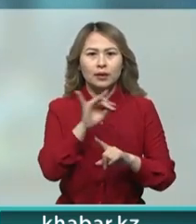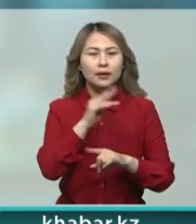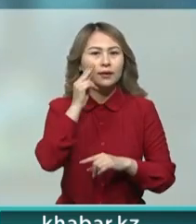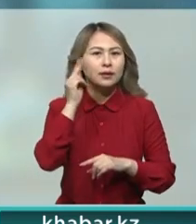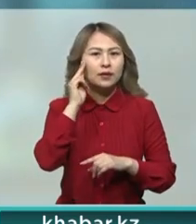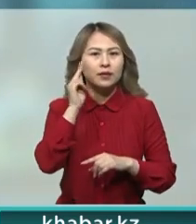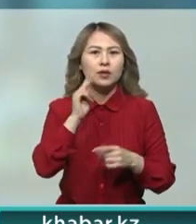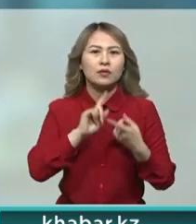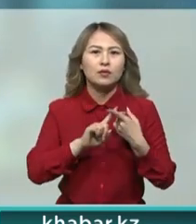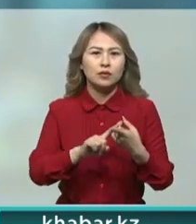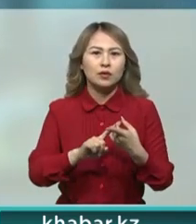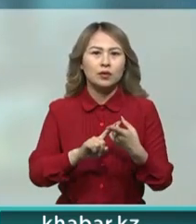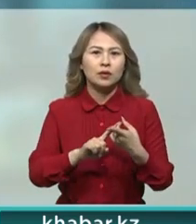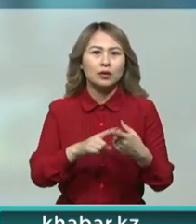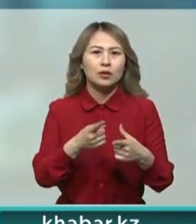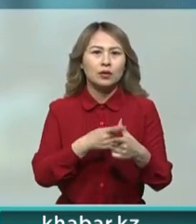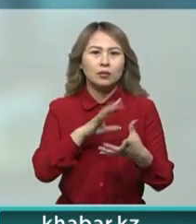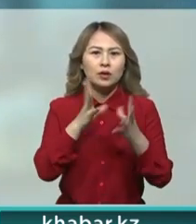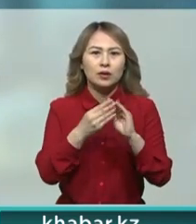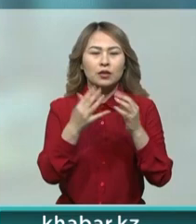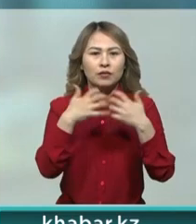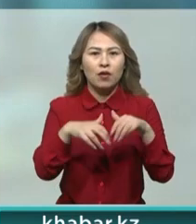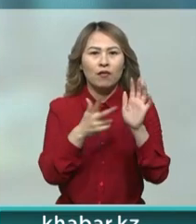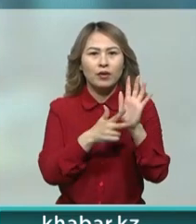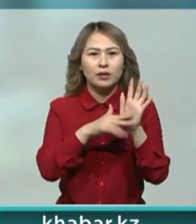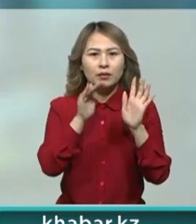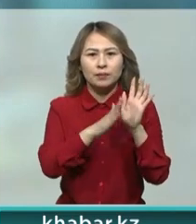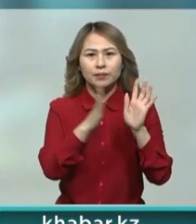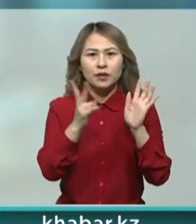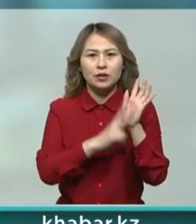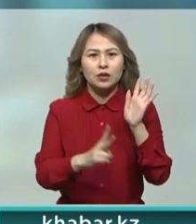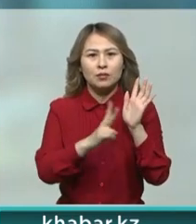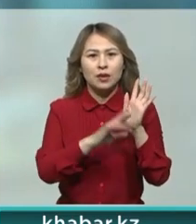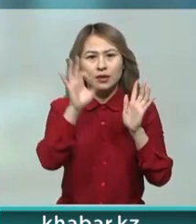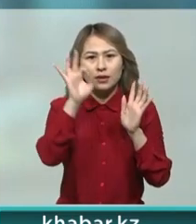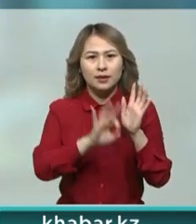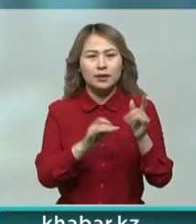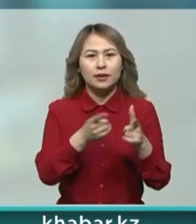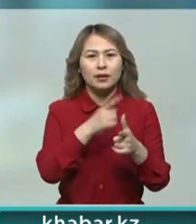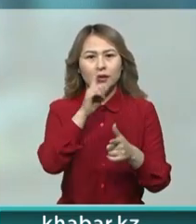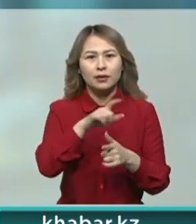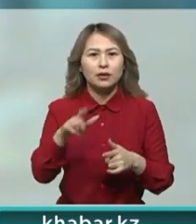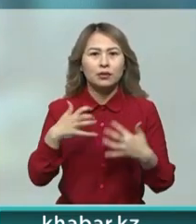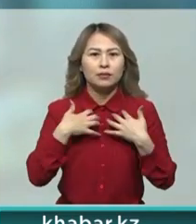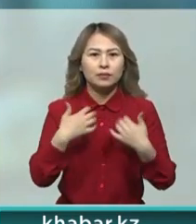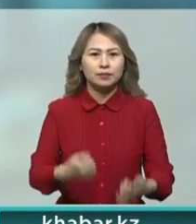Ал Қытайда вирус жұқтырғандар жалпы саны 80 мыңнан асады. 77% дертінен айыққандар қатарында.